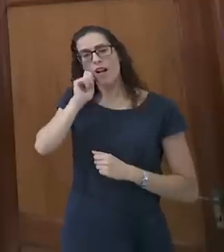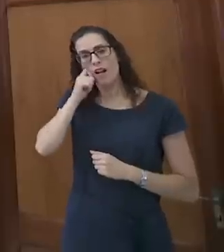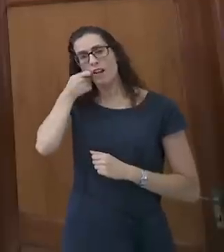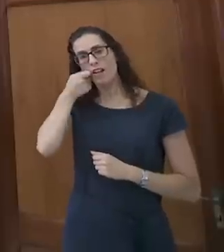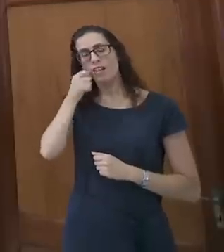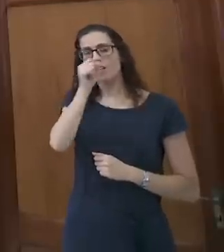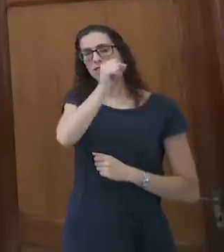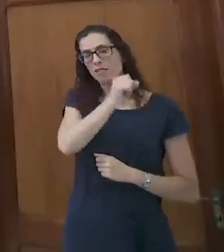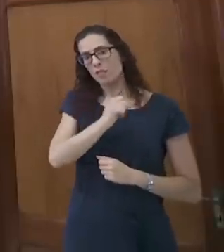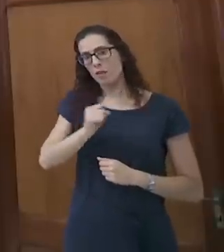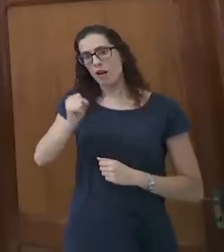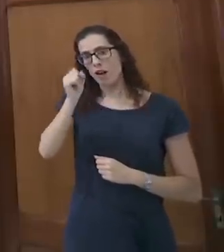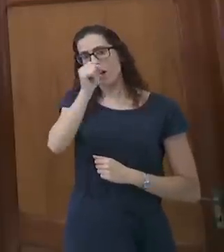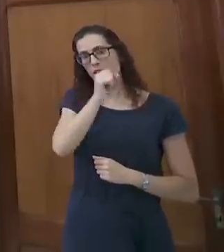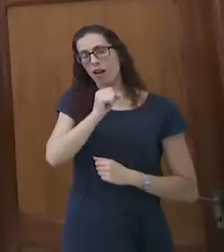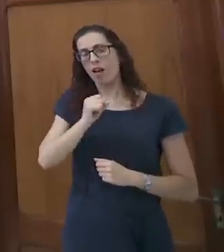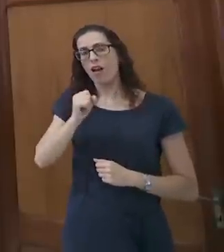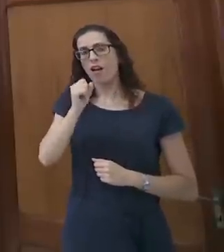nannulla